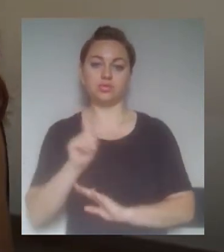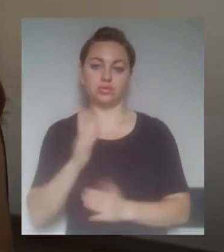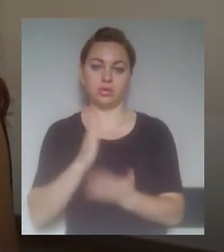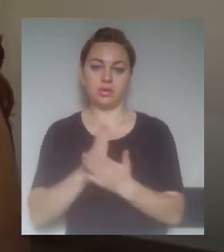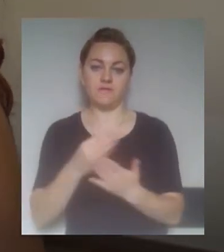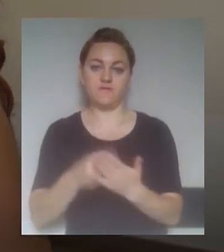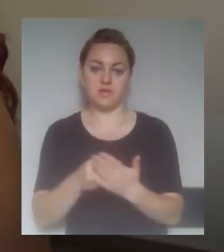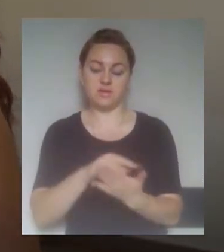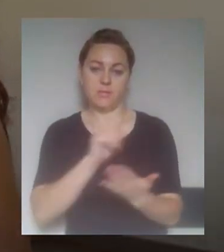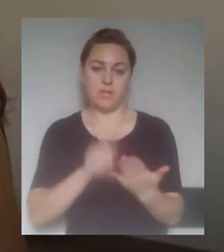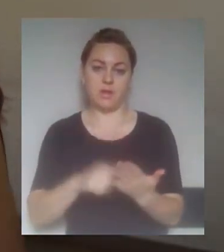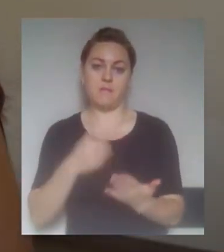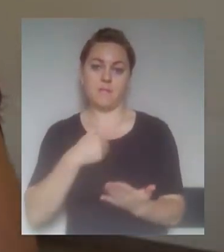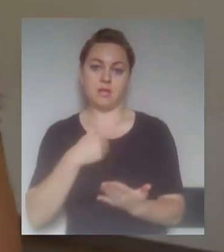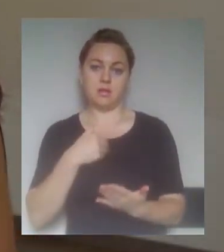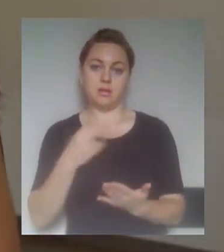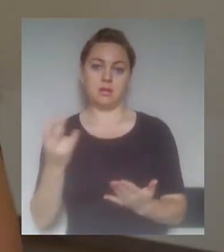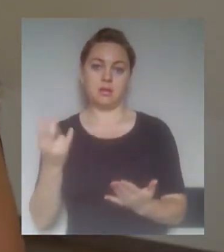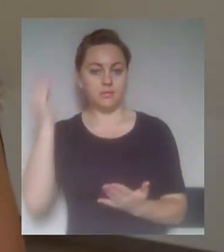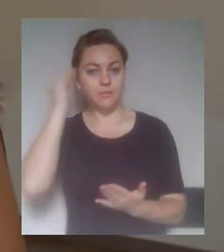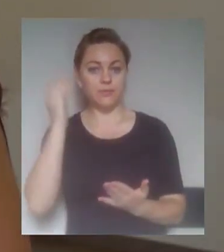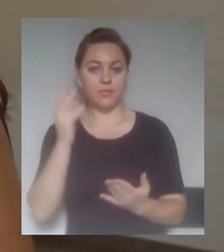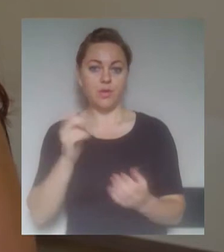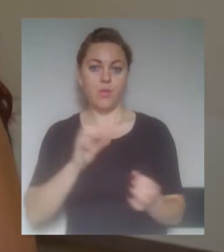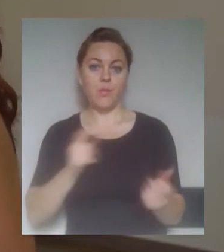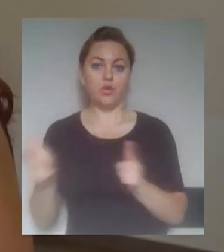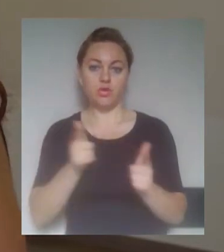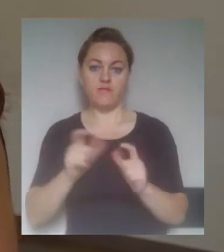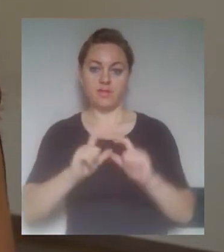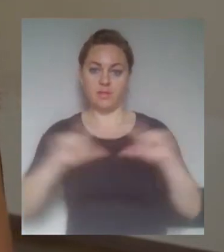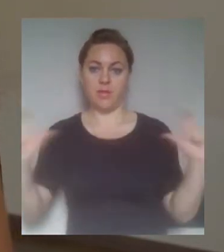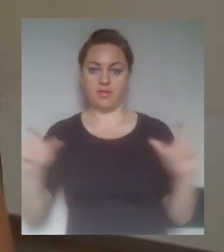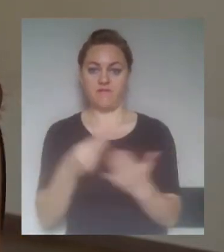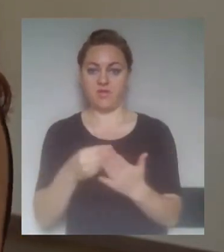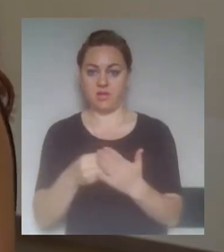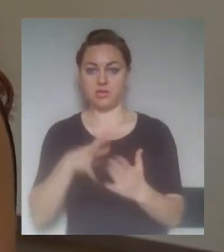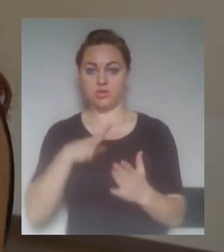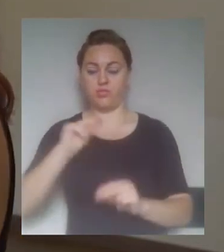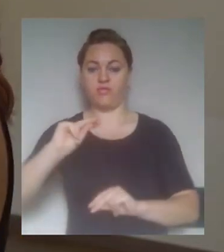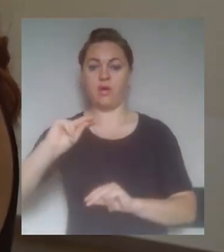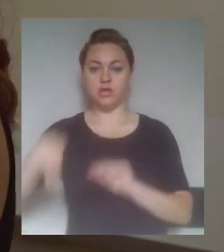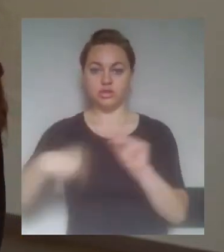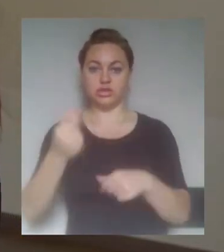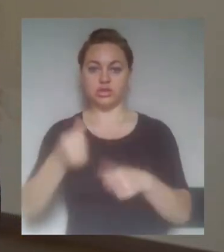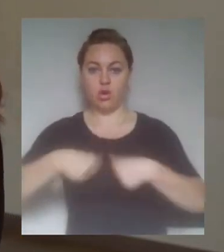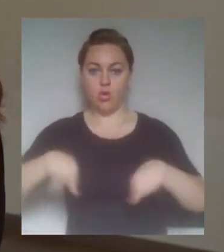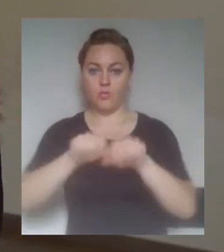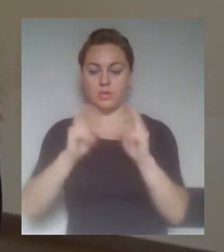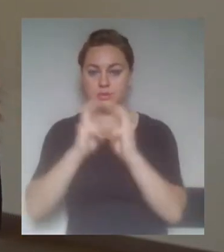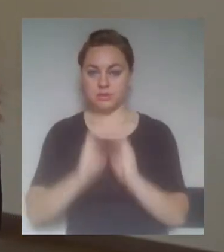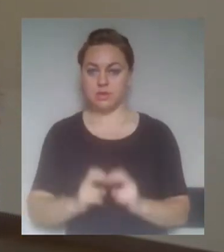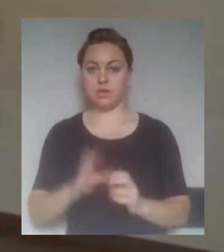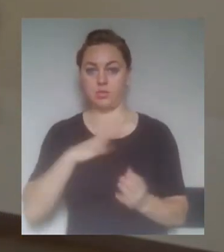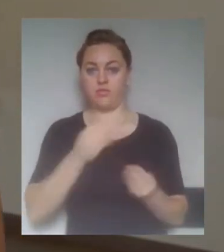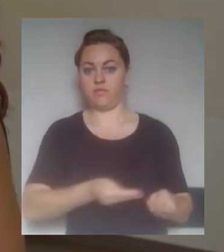питання, мені здається, що вказаний проєкт був підготовлений Департаментом фінансів, пройшов через комісію з питань бюджету і відповідно був винесений на